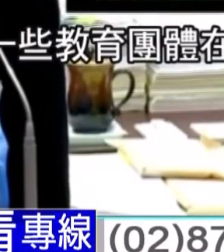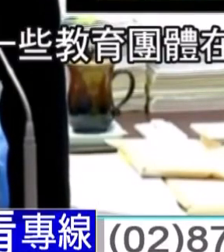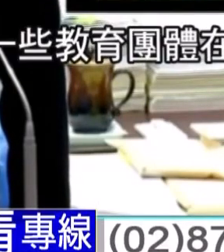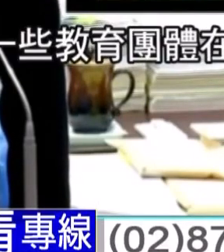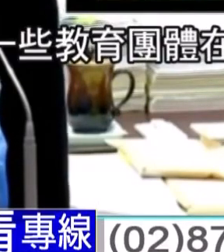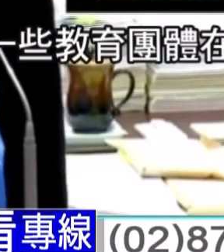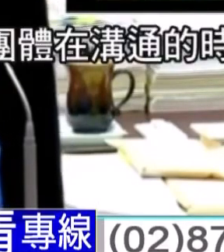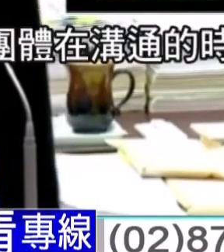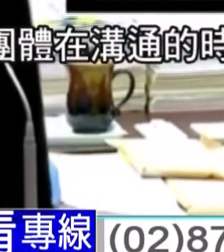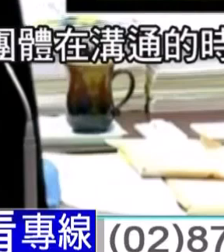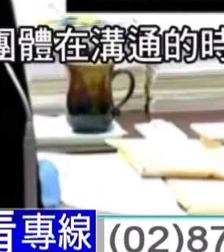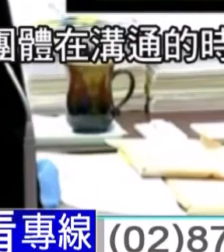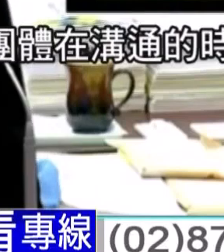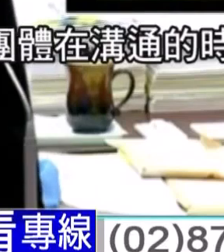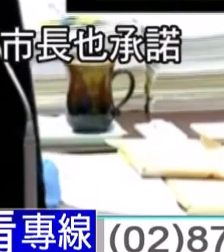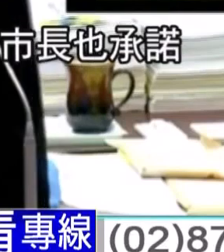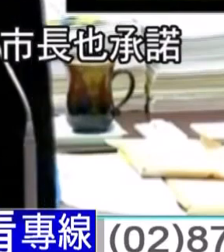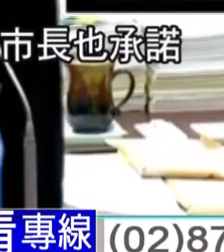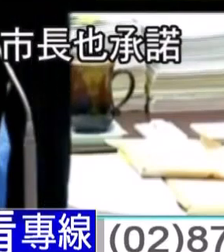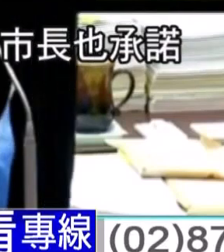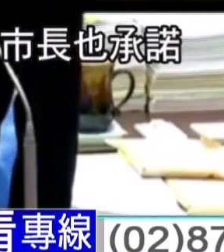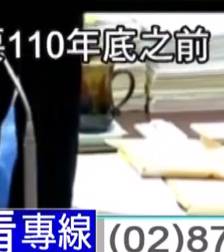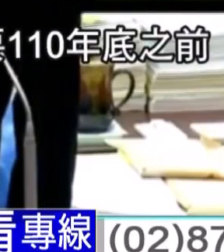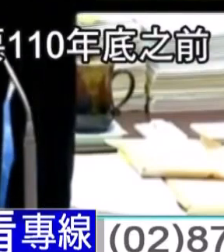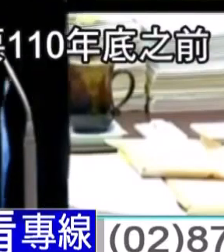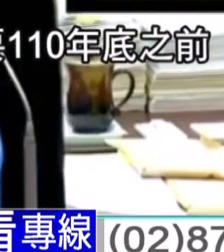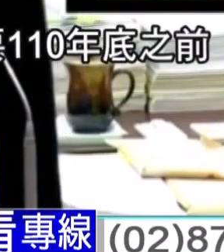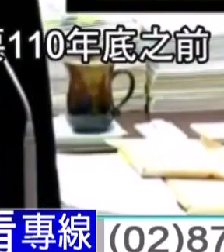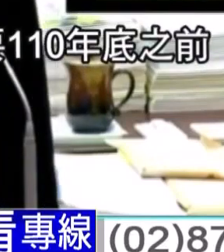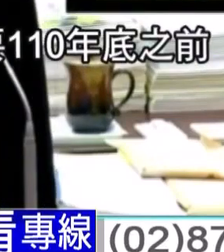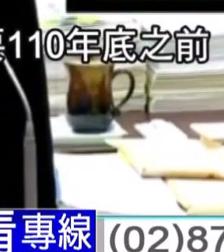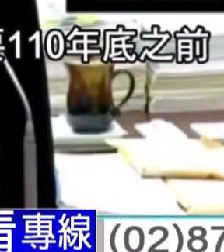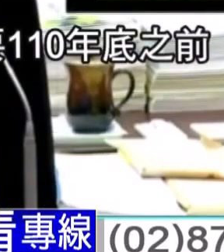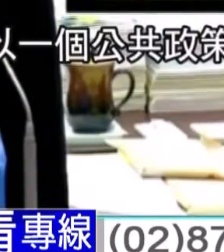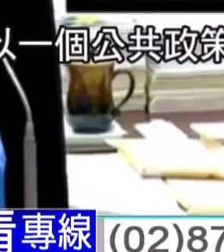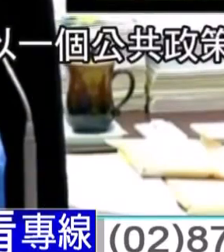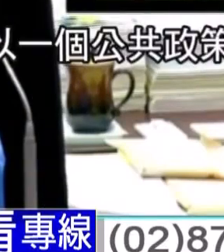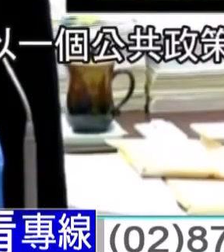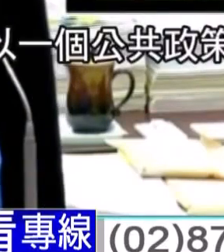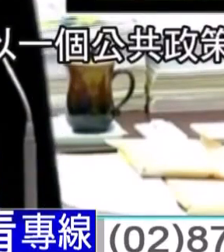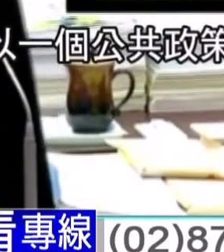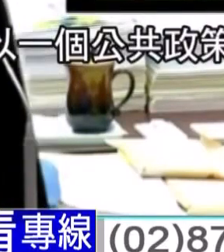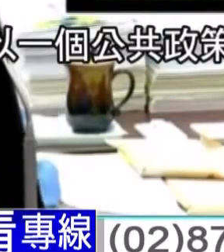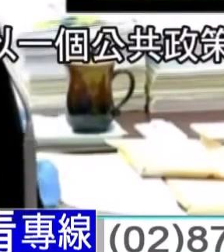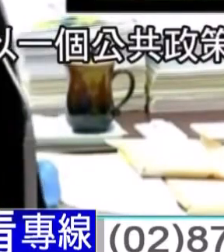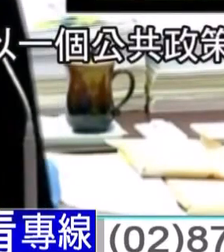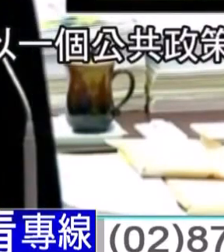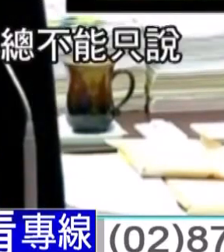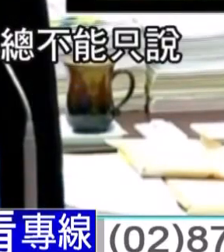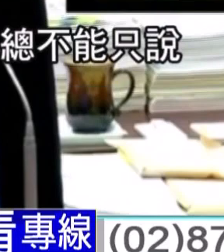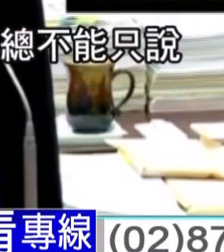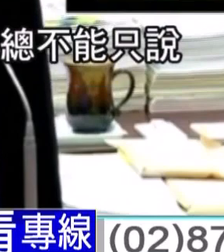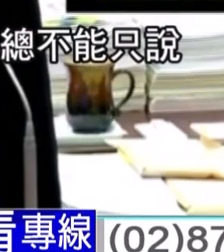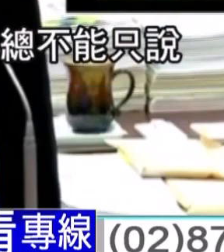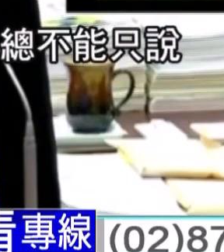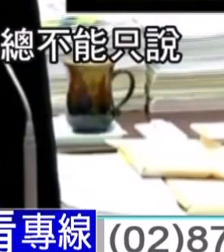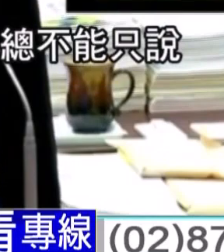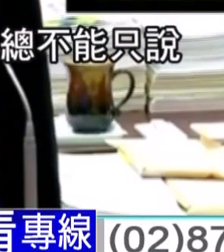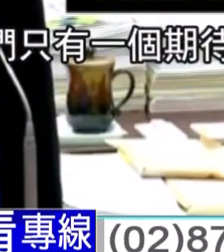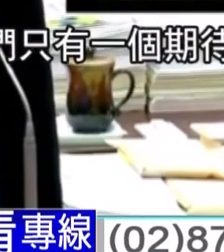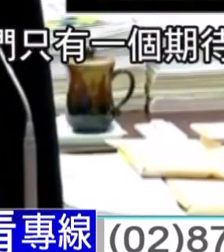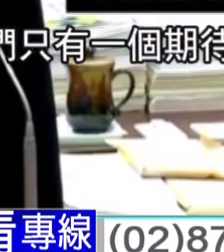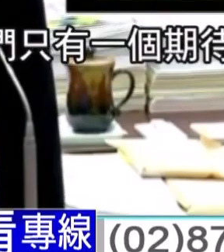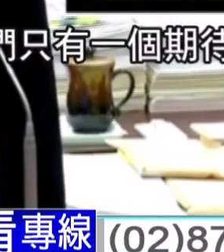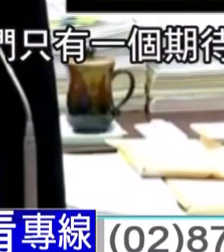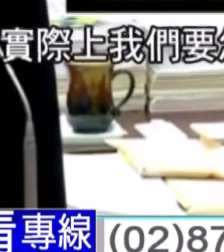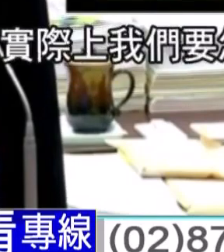里面你的法定的职权吧。 对， 你怎么会去跟人家讲说，这个是韩市长现在去选了总统，选上总统之后，市政就可以再来